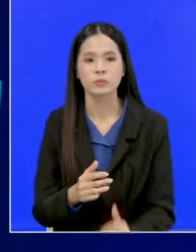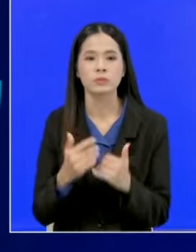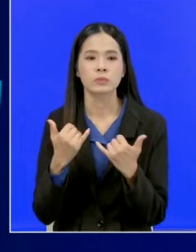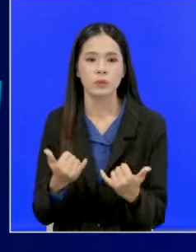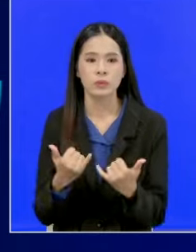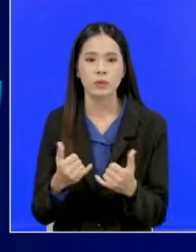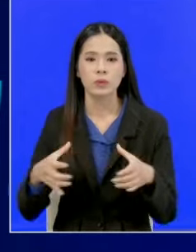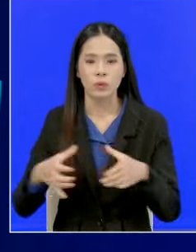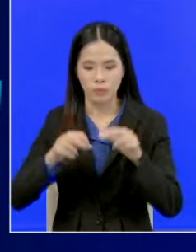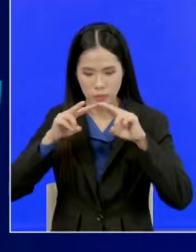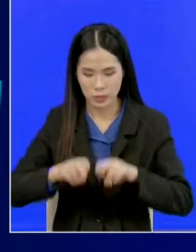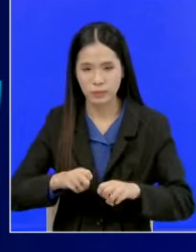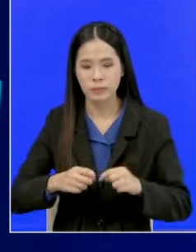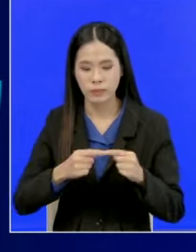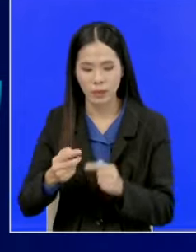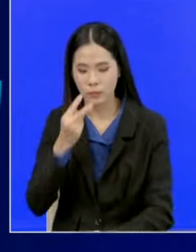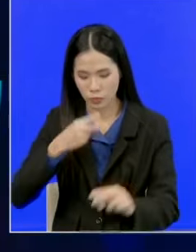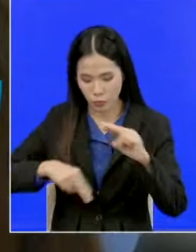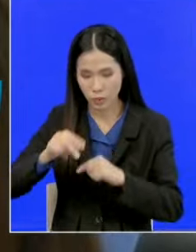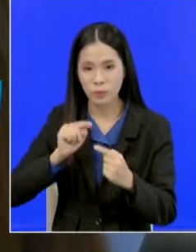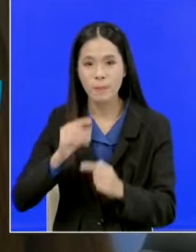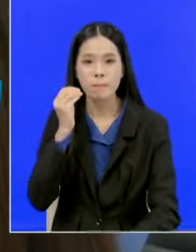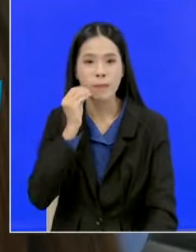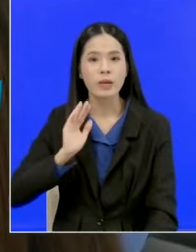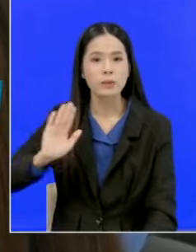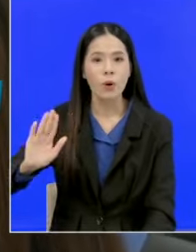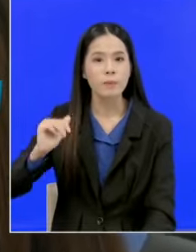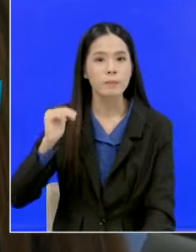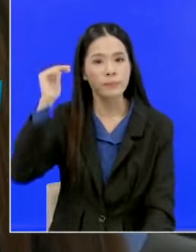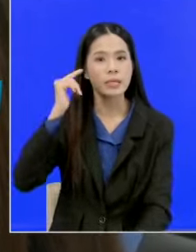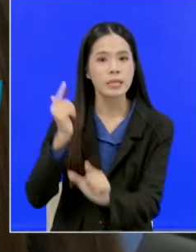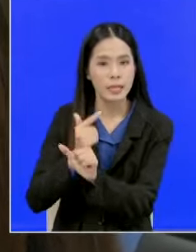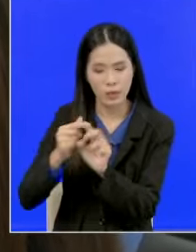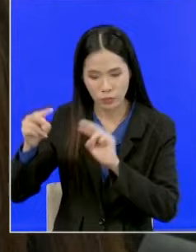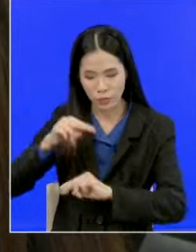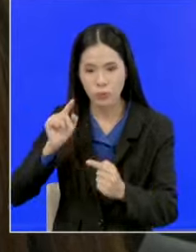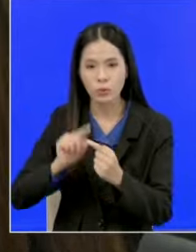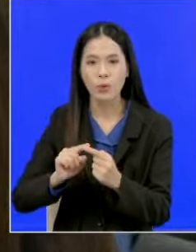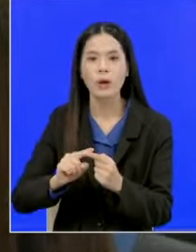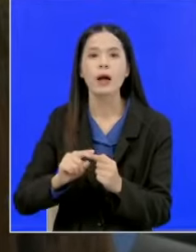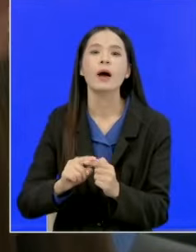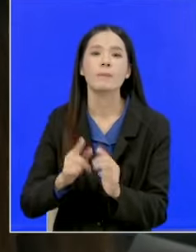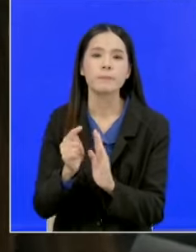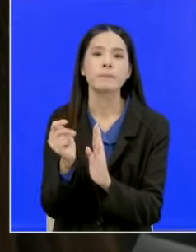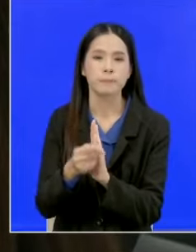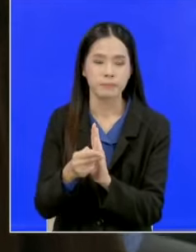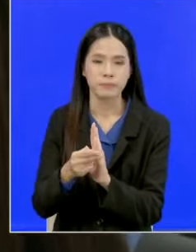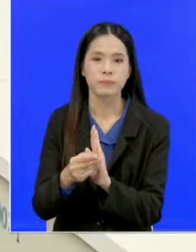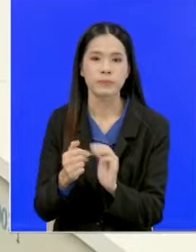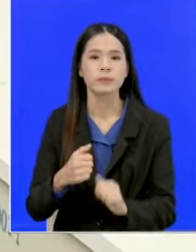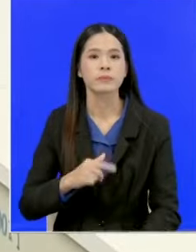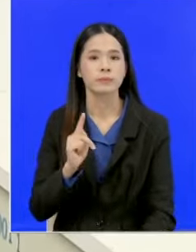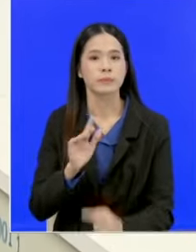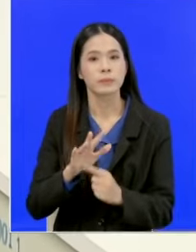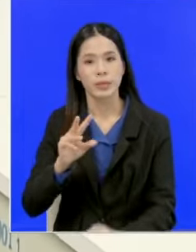นะคะให้ชุดสืบสวนเนี่ยลงพื้นที่ไปตรวจสอบที่บ้านพี่เลี้ยงที่รับฝากเด็กแล้วนะคะอยู่แถวๆลำลูกกาคลอง2แล้วเดี๋ยวคุณกันจอม